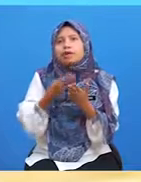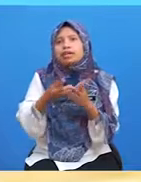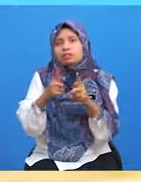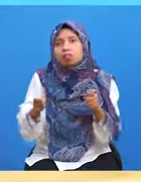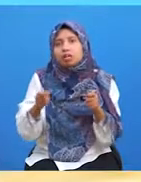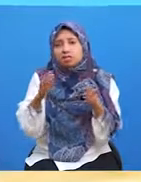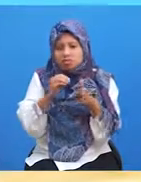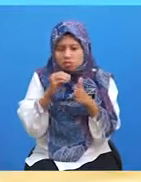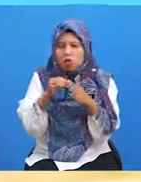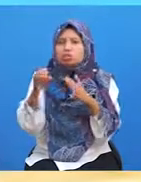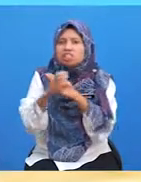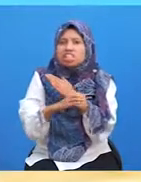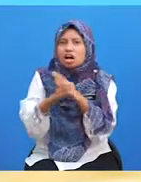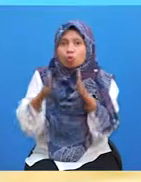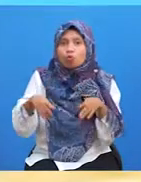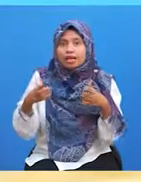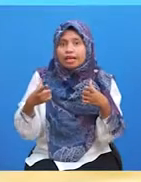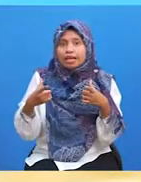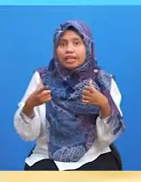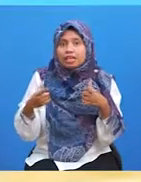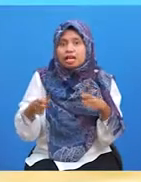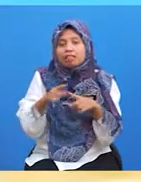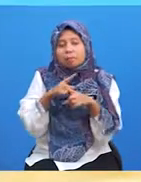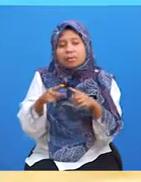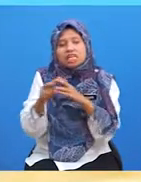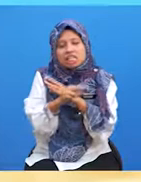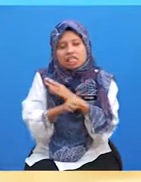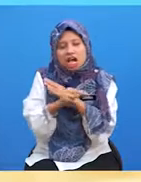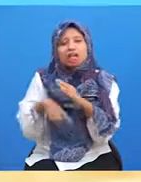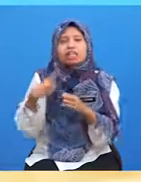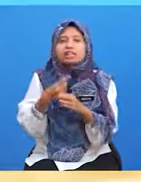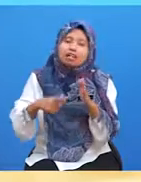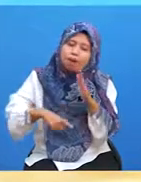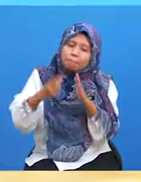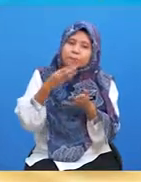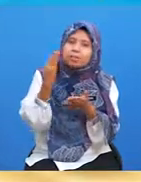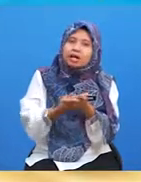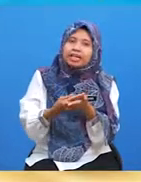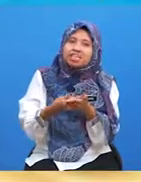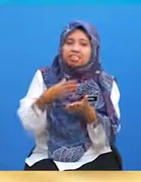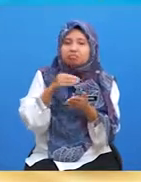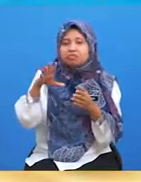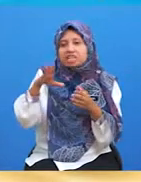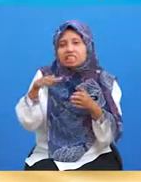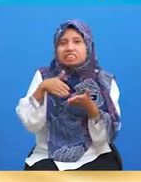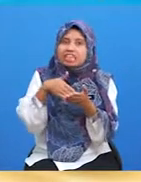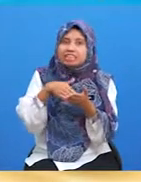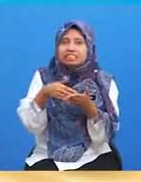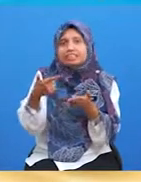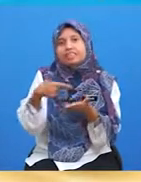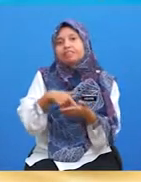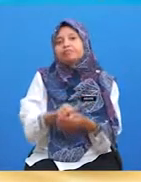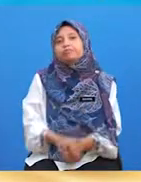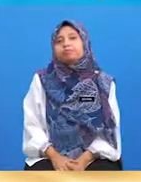lain, tempat atau negara kita tetap lebih baik dan selesa. Kita lihat contoh ayat.